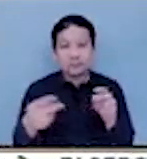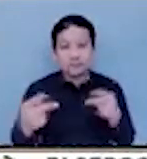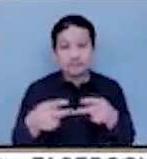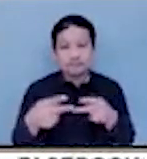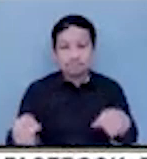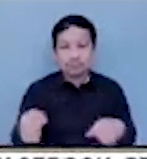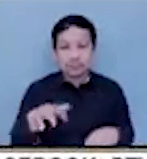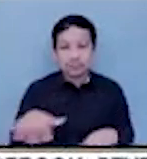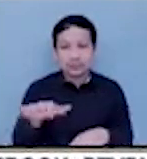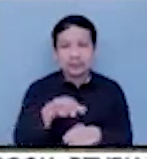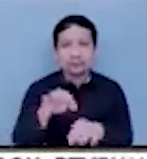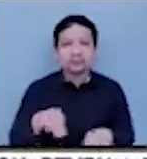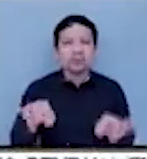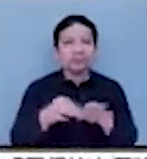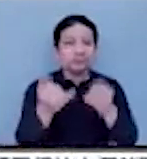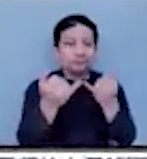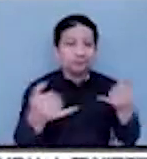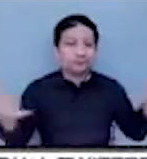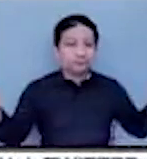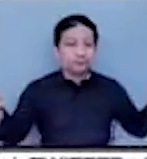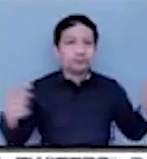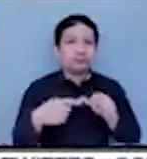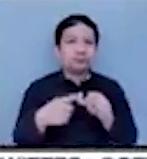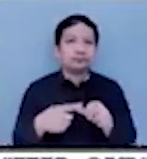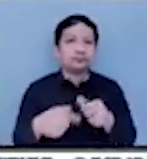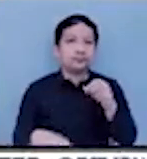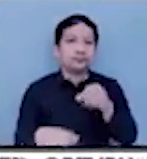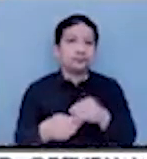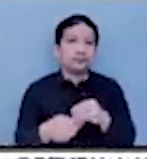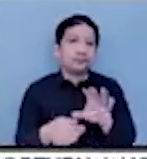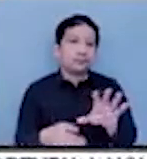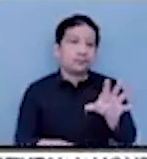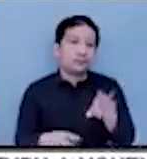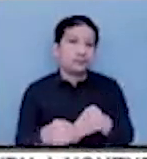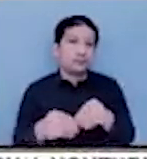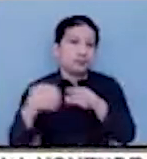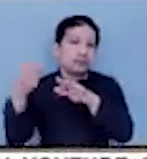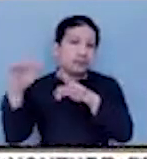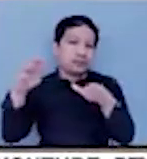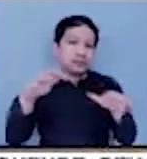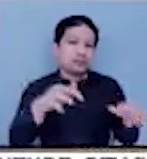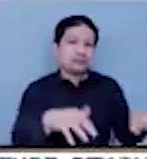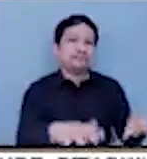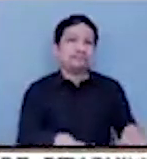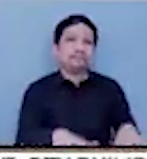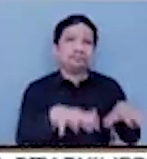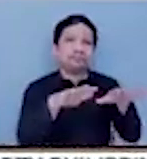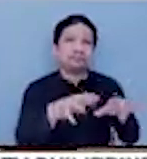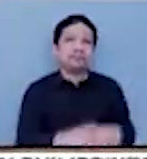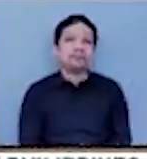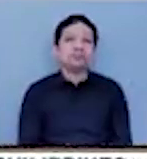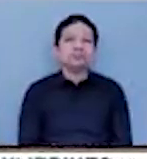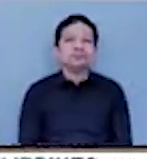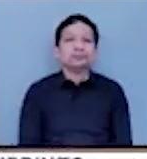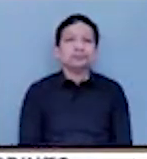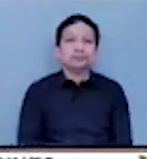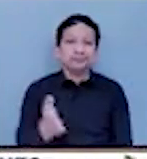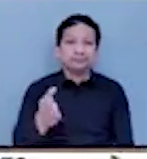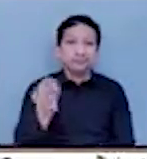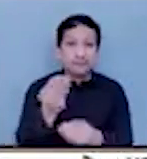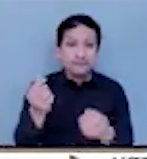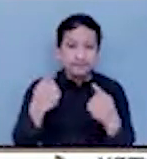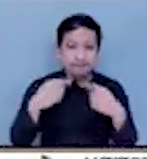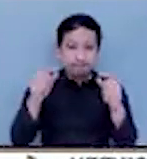ng lubid sa rescue operations dahil sa tindi ng pagragasa at taas ng baha. Samantala, idiniklara na ang